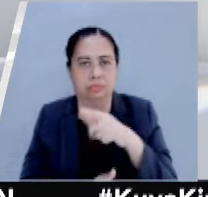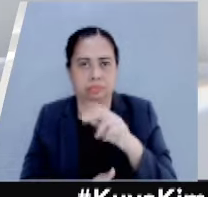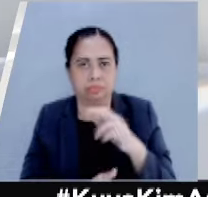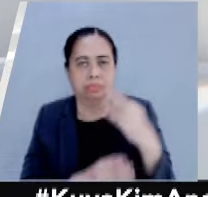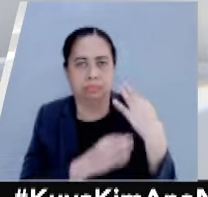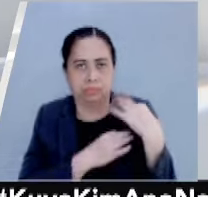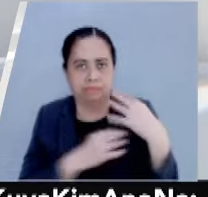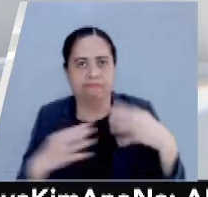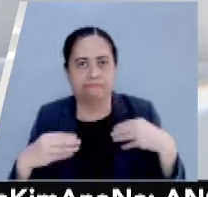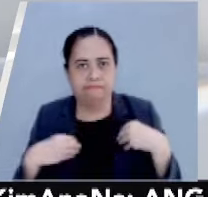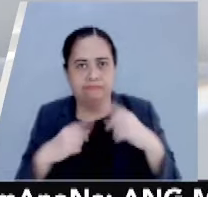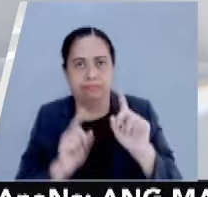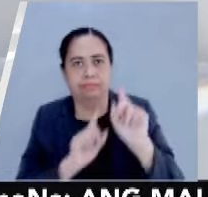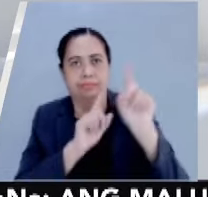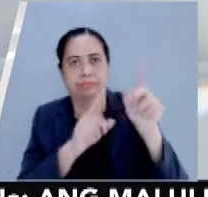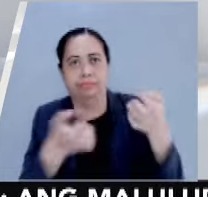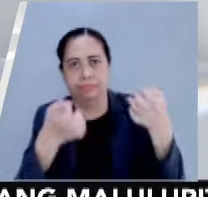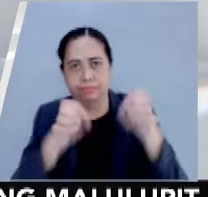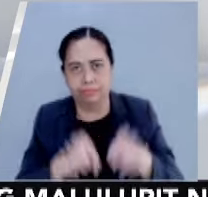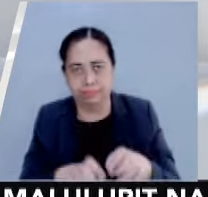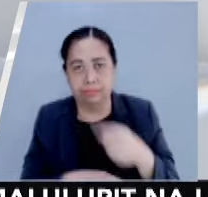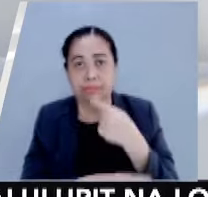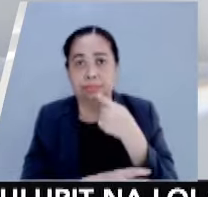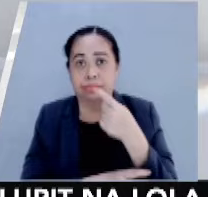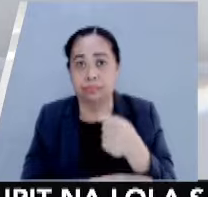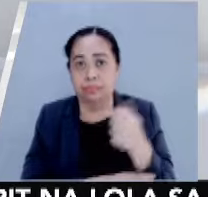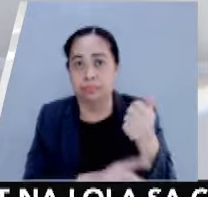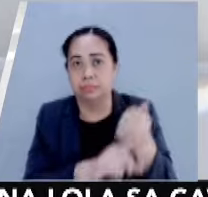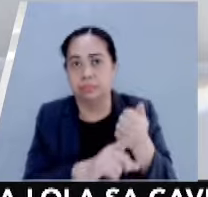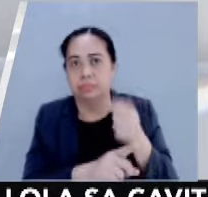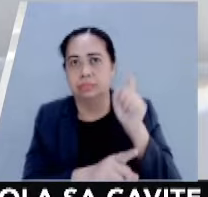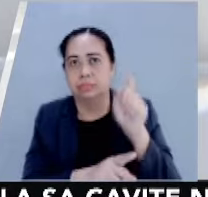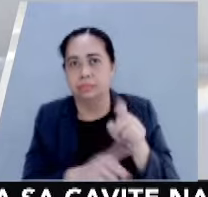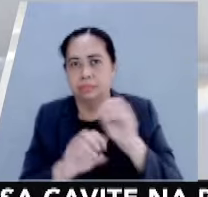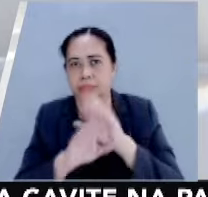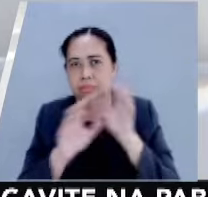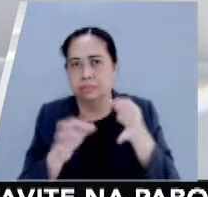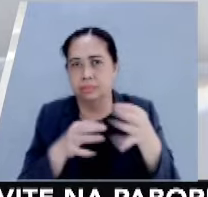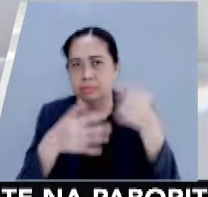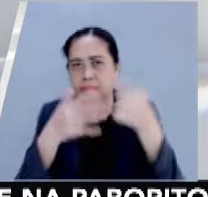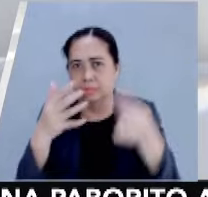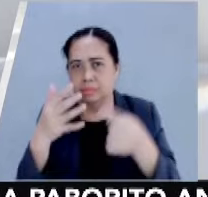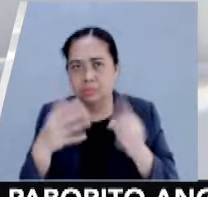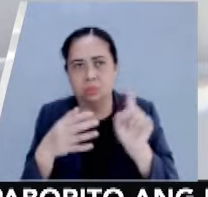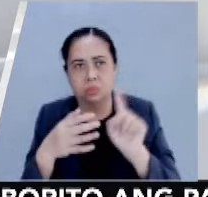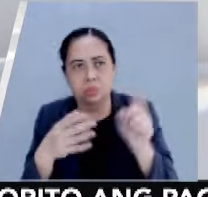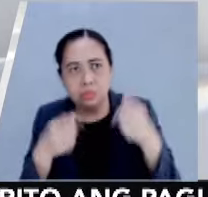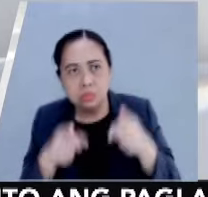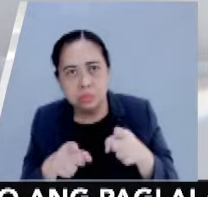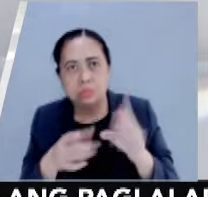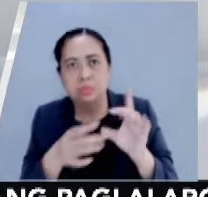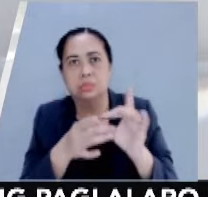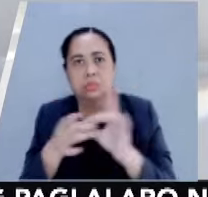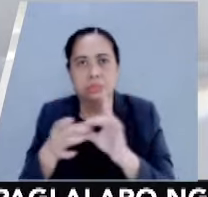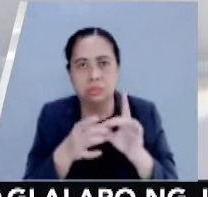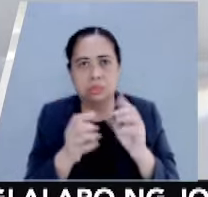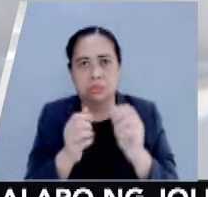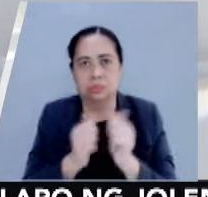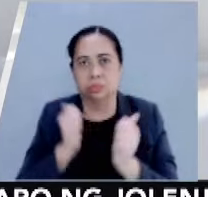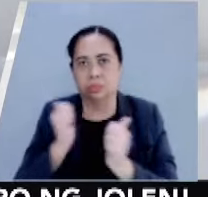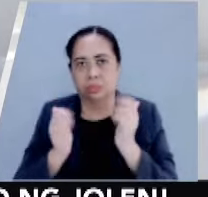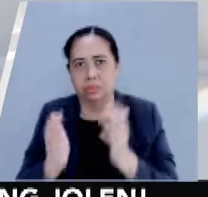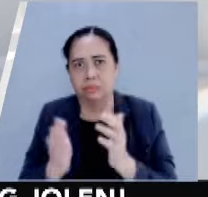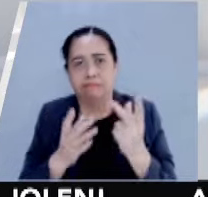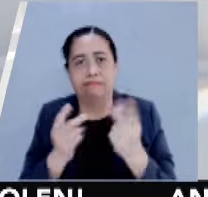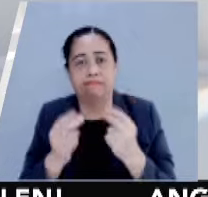ni Julie sa event. Anila, sila dapat ang maglinaw ng mga detalya sa organizers at mag-coordinate sa artist. Ginawa lang daw ni